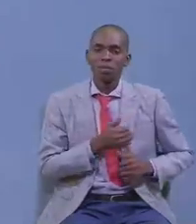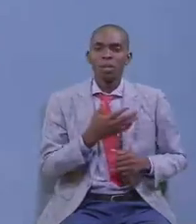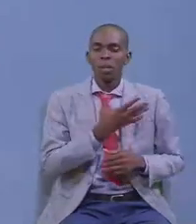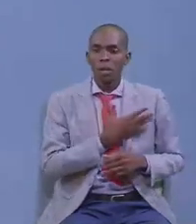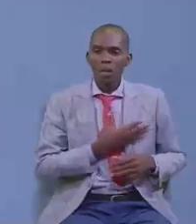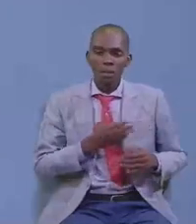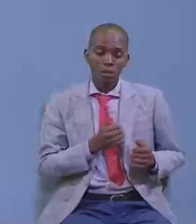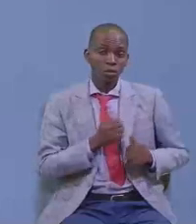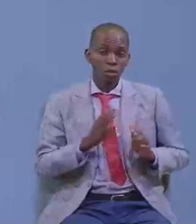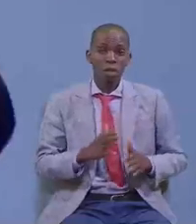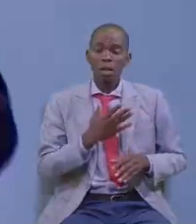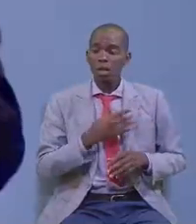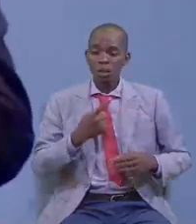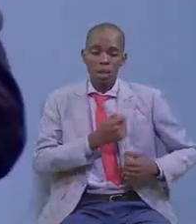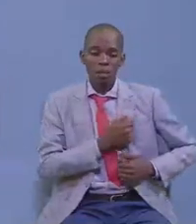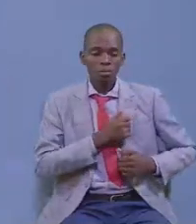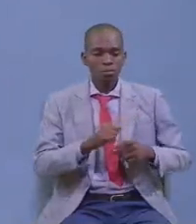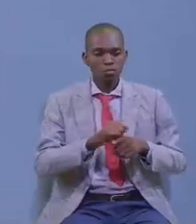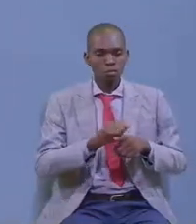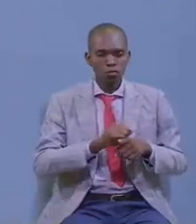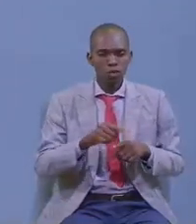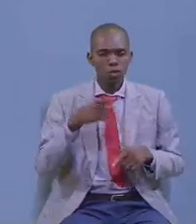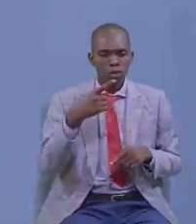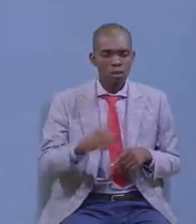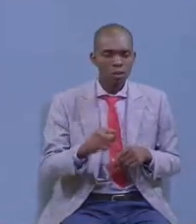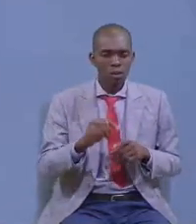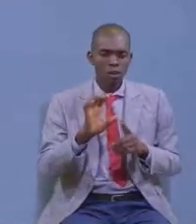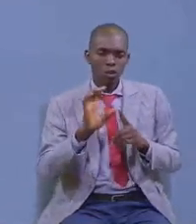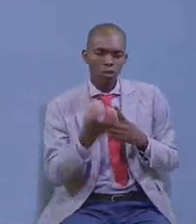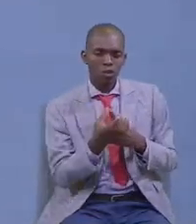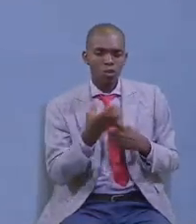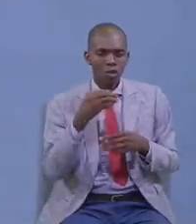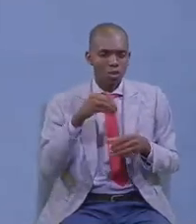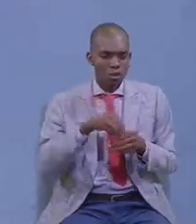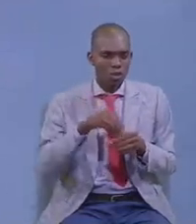L'armée le forme et reconditionne sa vie.